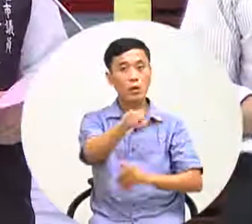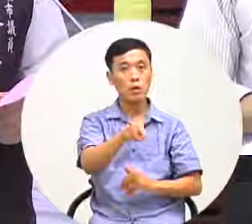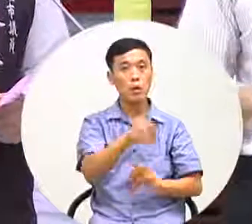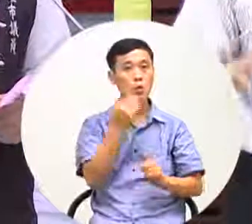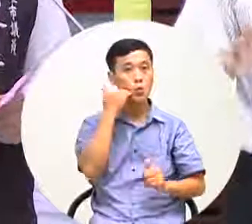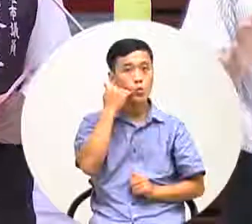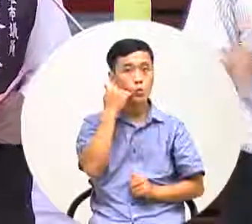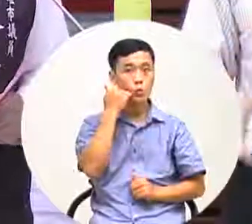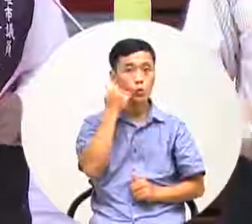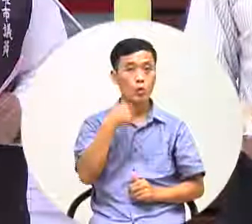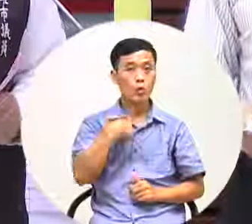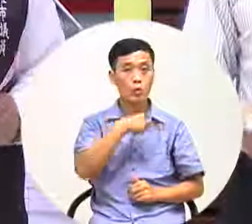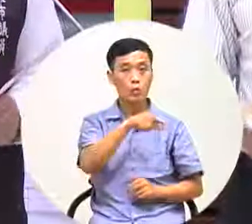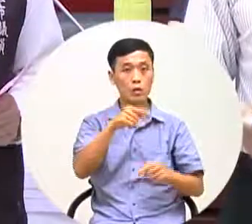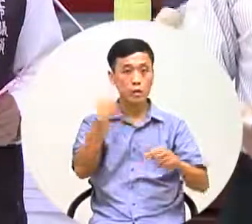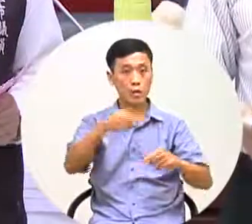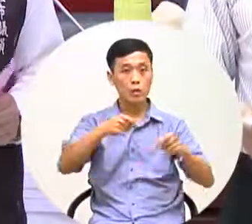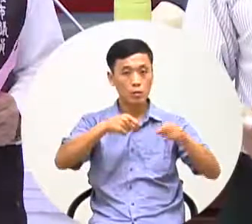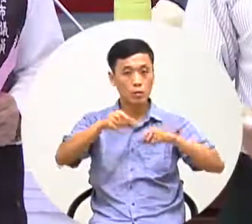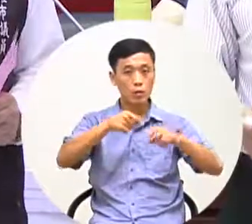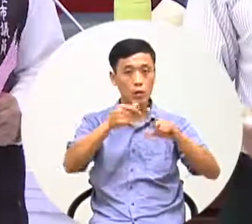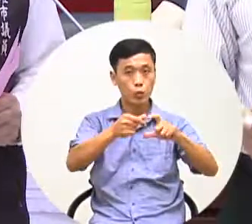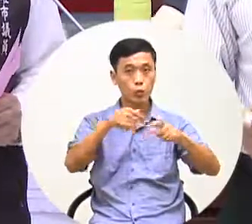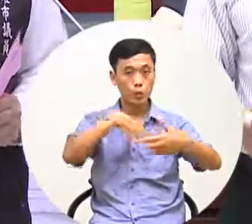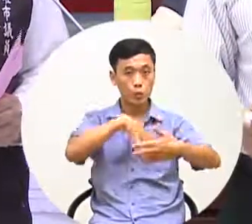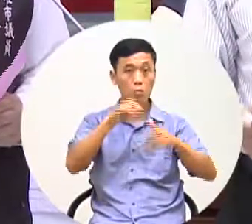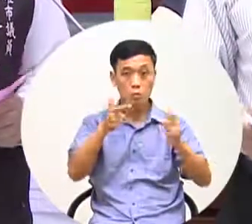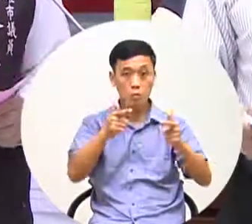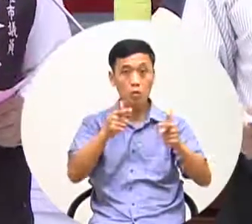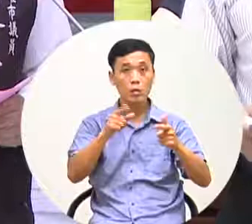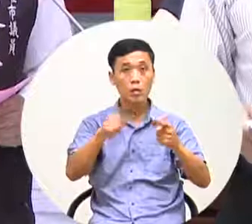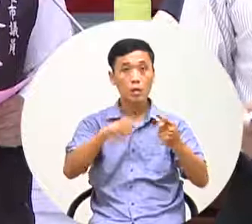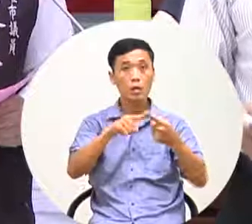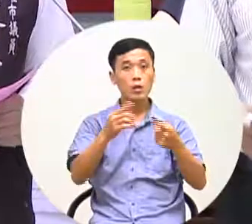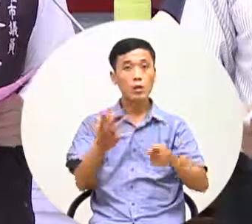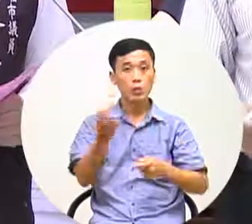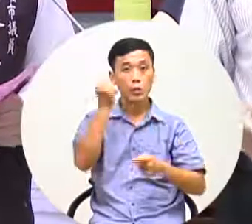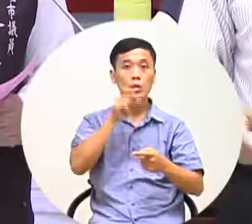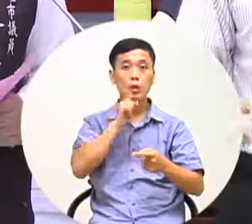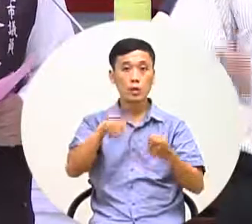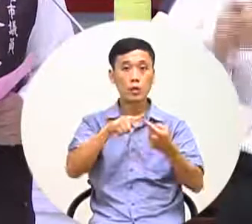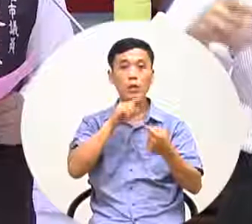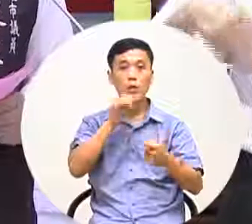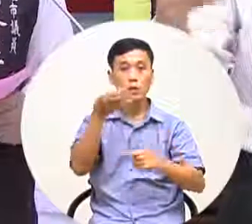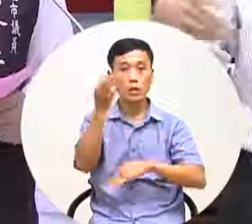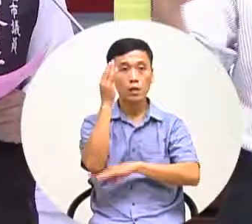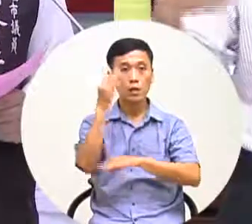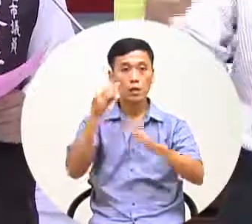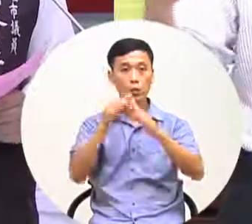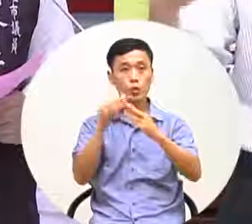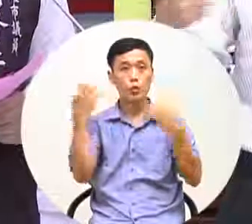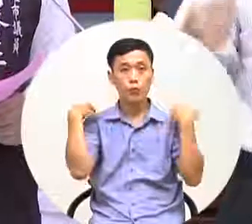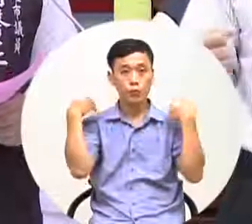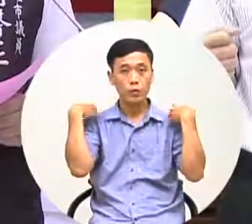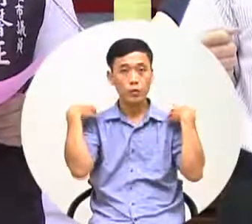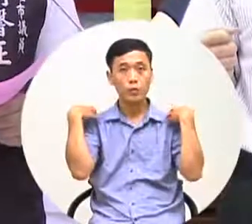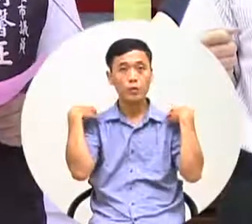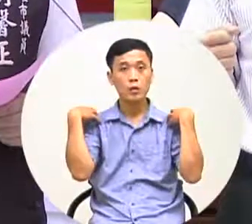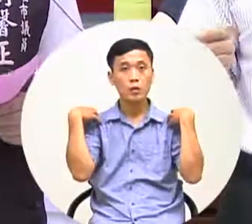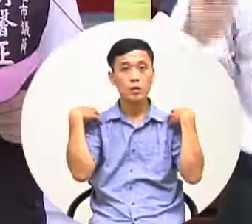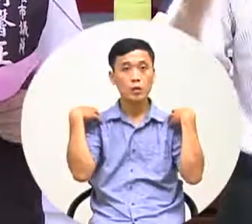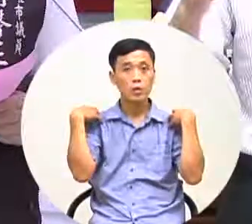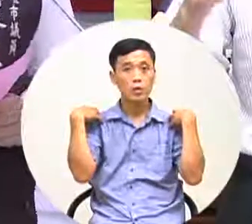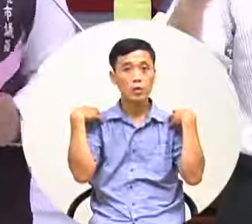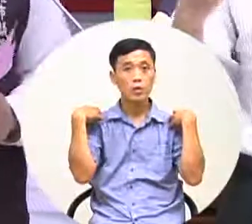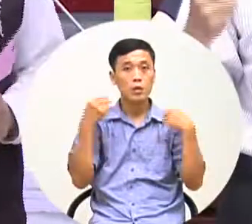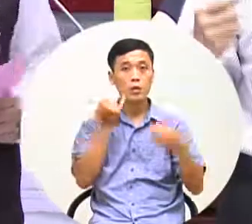部分，那个这个是权责上是由财政局在负责管理哈，就是可以标售的这些非公用的